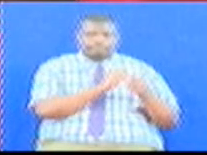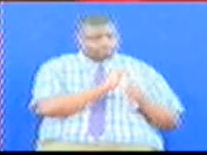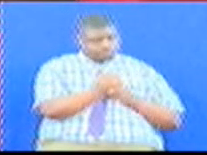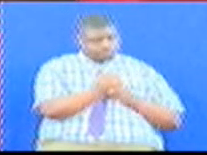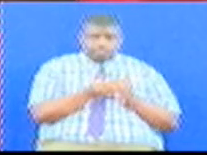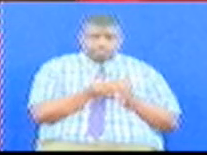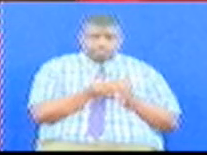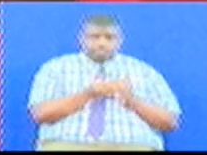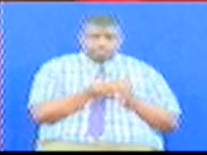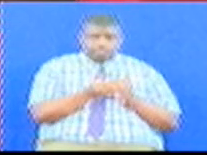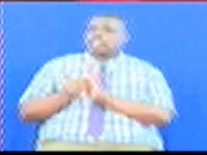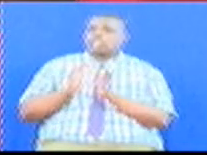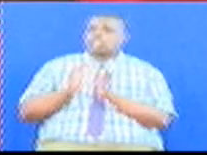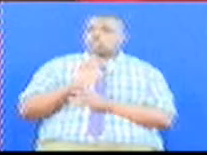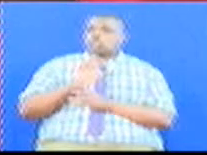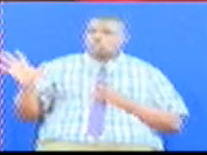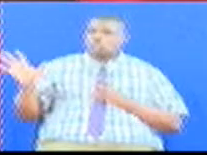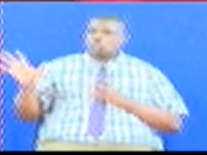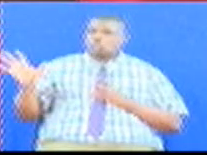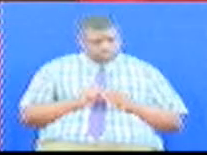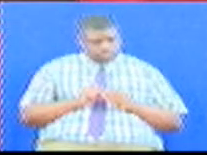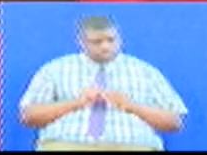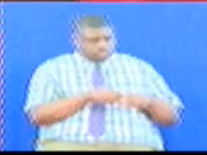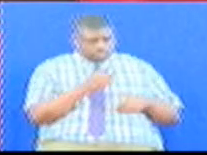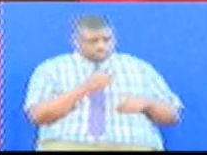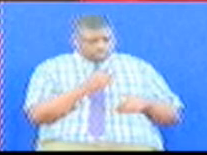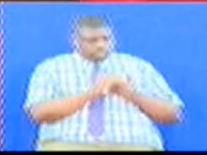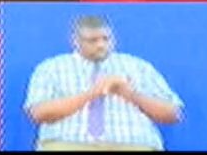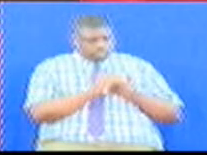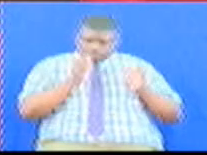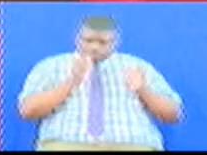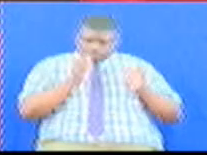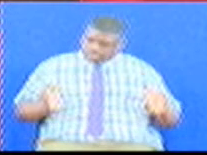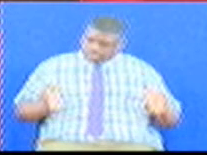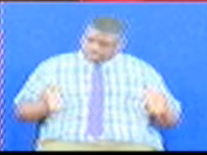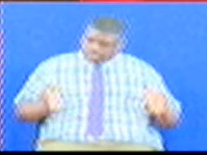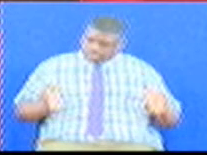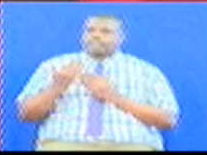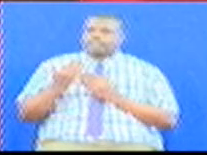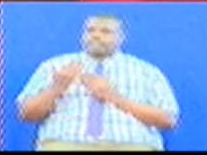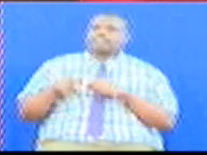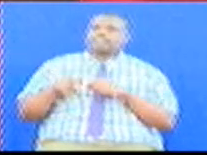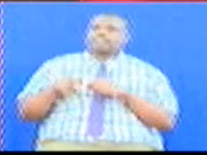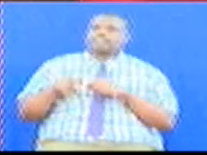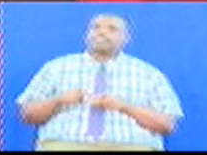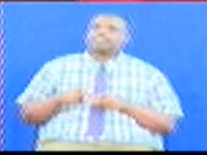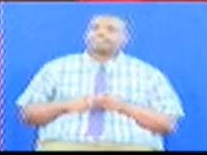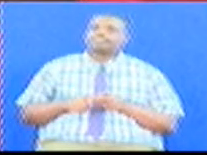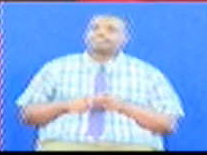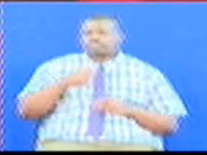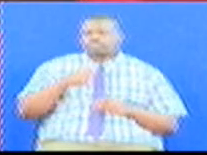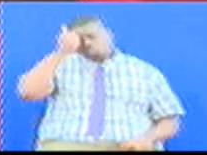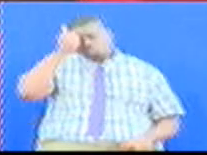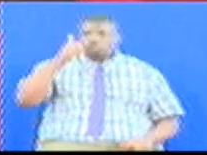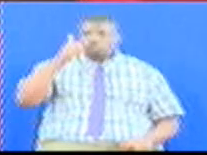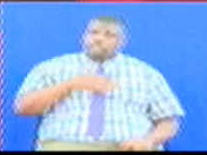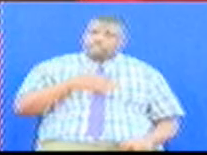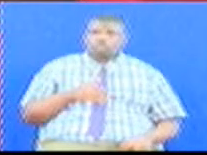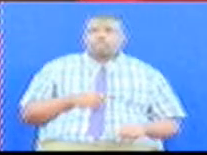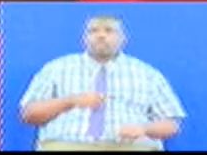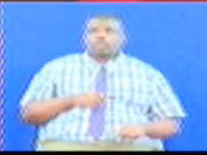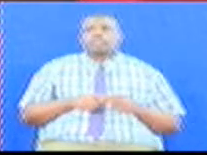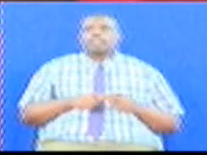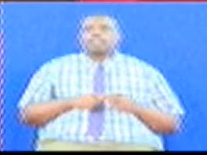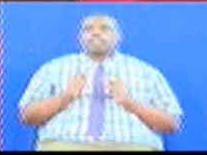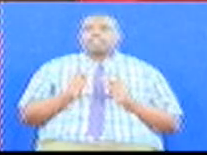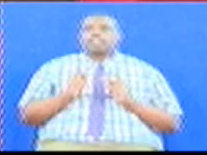compile sheria zote zile ambazo zinakuwepo katika kipindi hicho. Kwa upande wa nchi yetu ya Tanzania, kumbukumbu yangu na ninasimama kama kurekebishwa